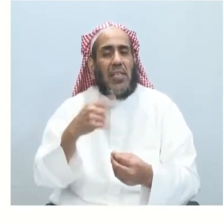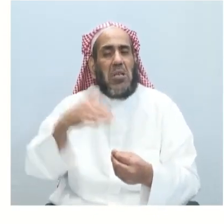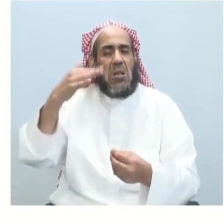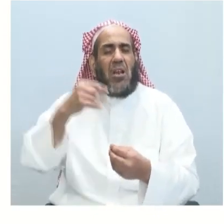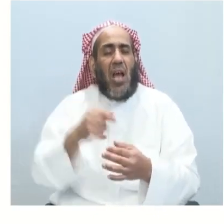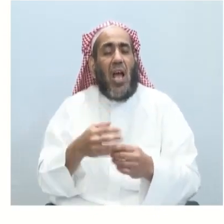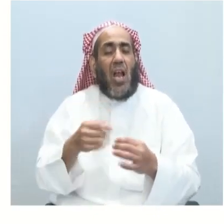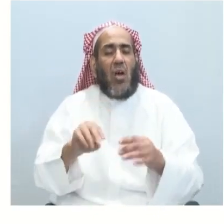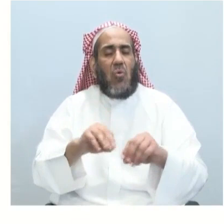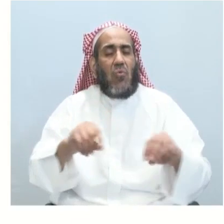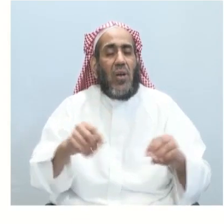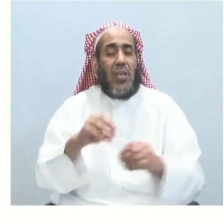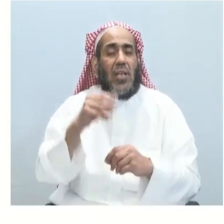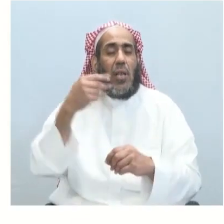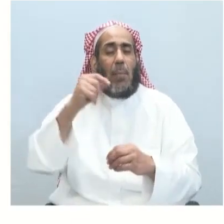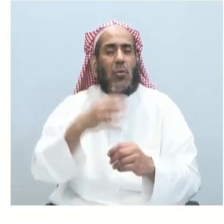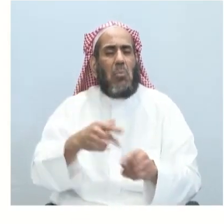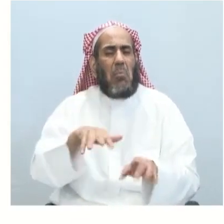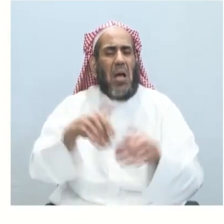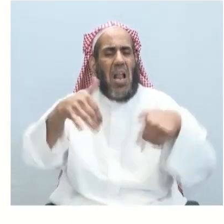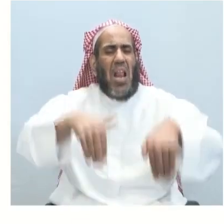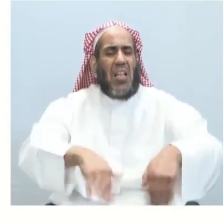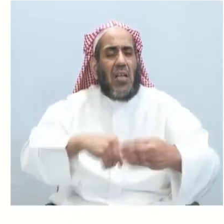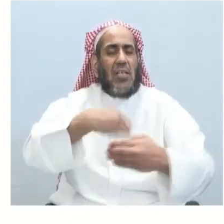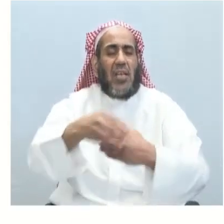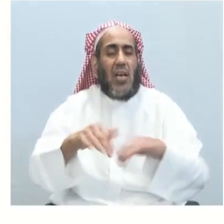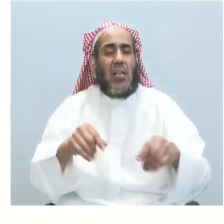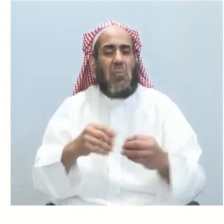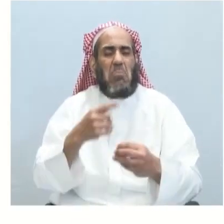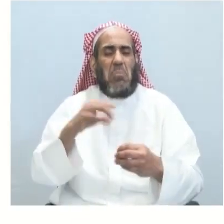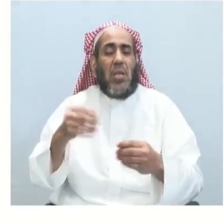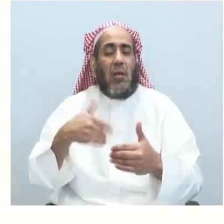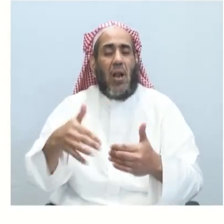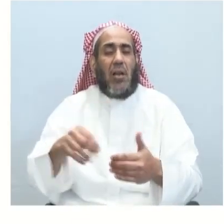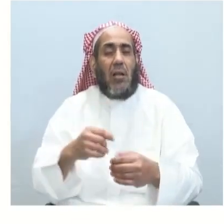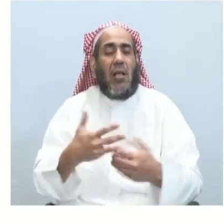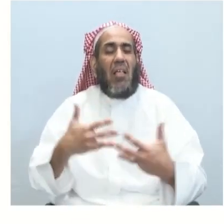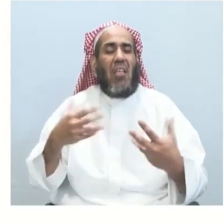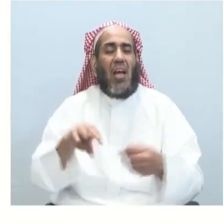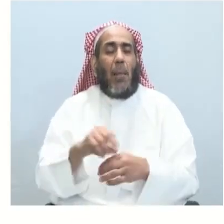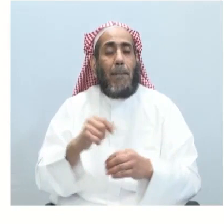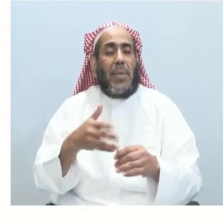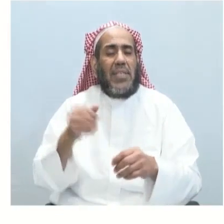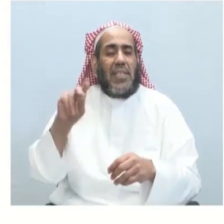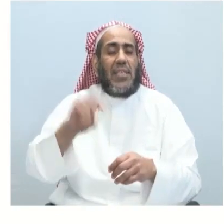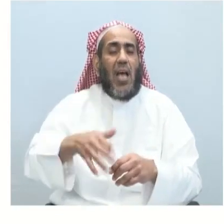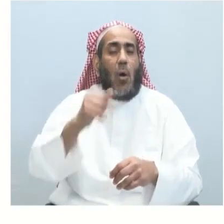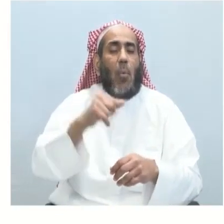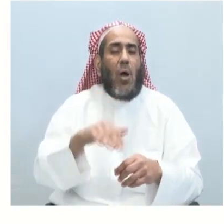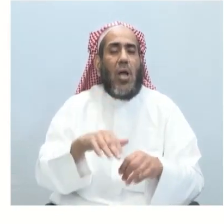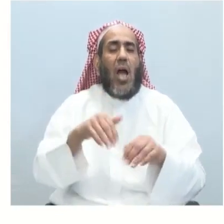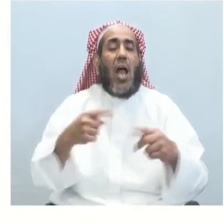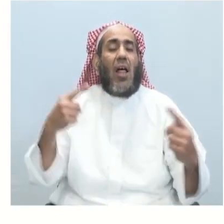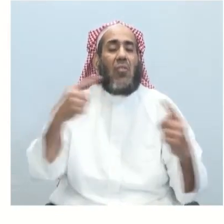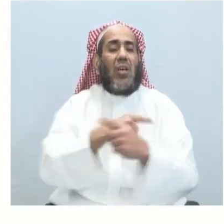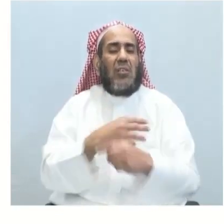رفاه العباد رب لحد قد صار لحدا مرارا ضاحك من تزاحم الاضداد